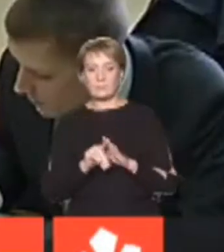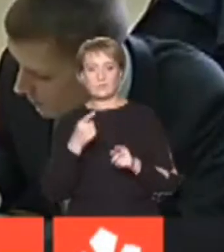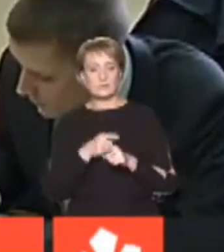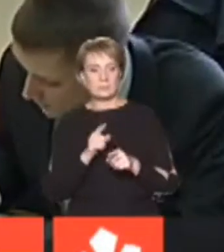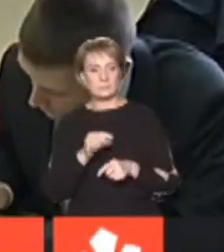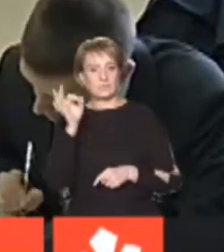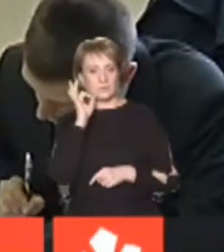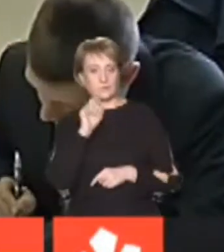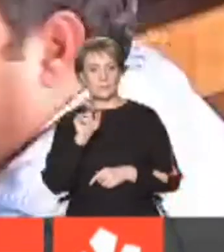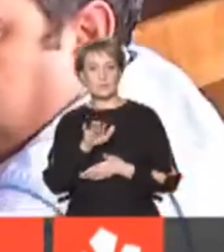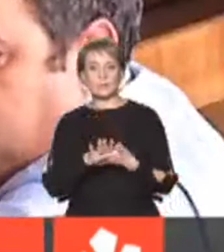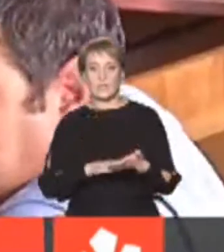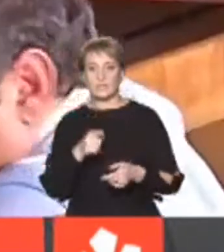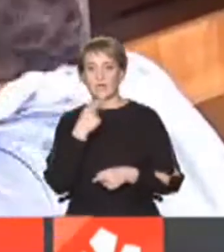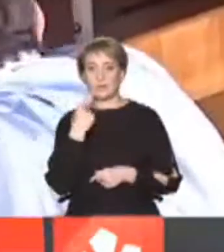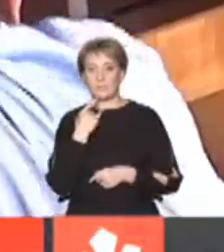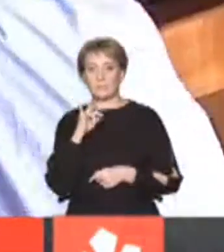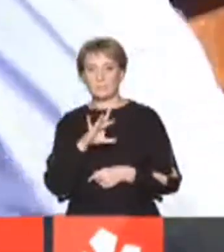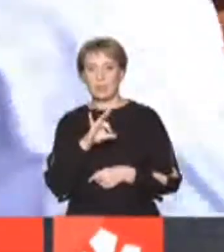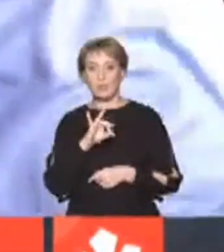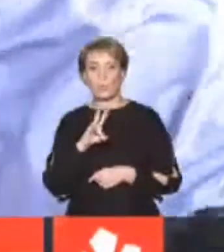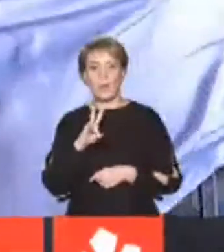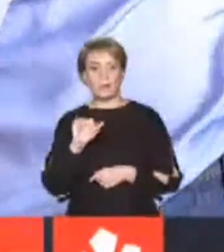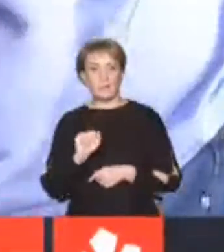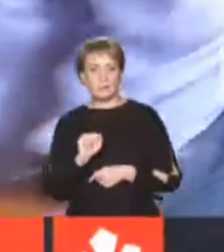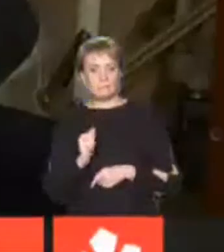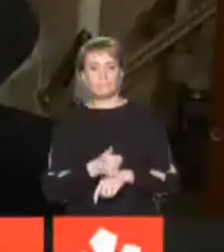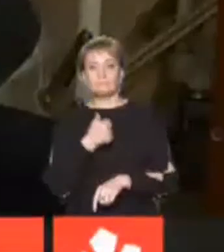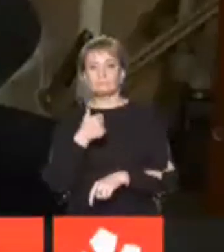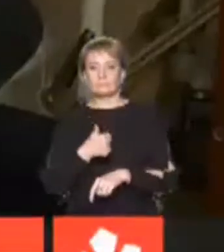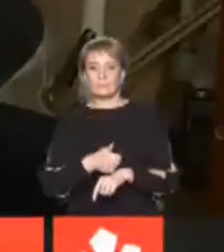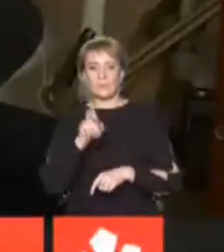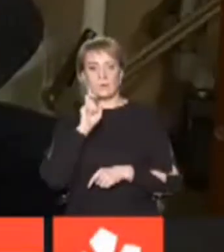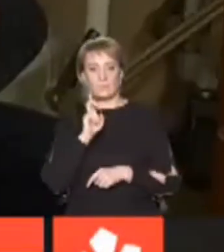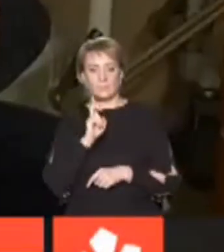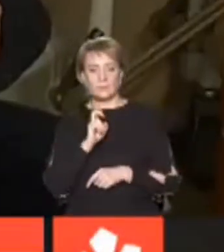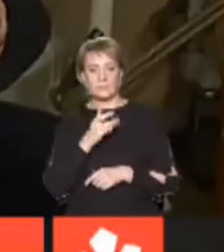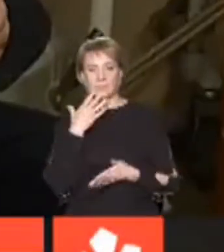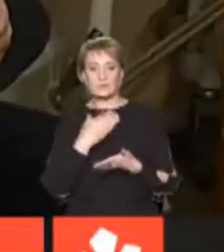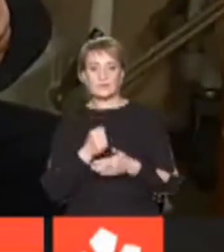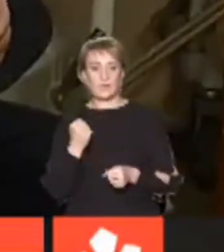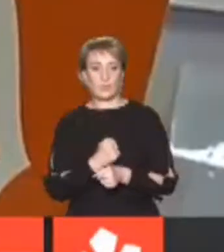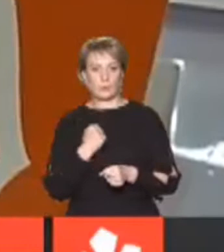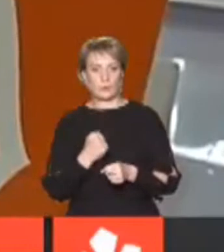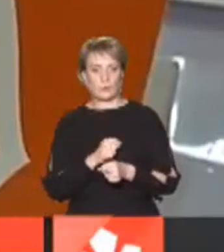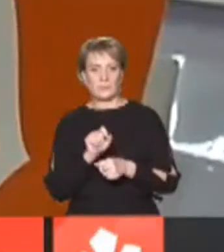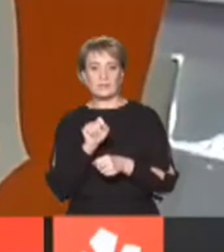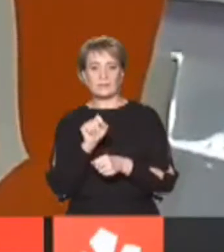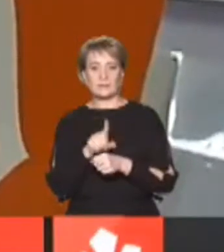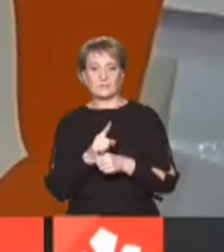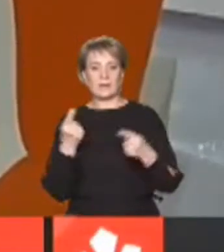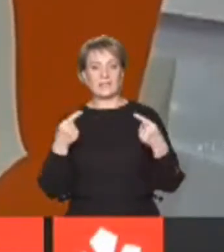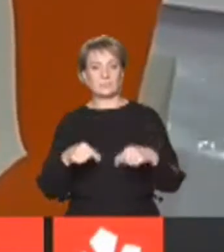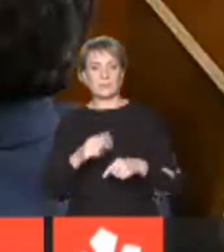мабуть, здогадались, що далі мова піде про Романа Насірова. Екс-голова Державної фіскальної служби своєю роботою завдав державі